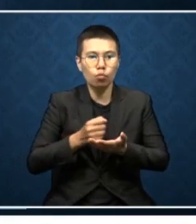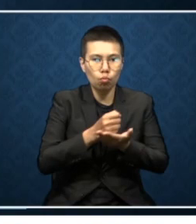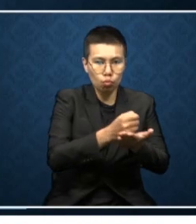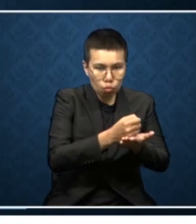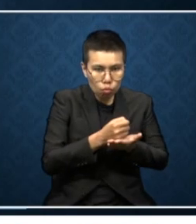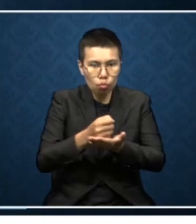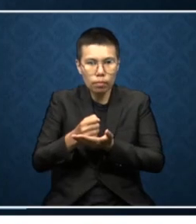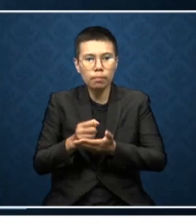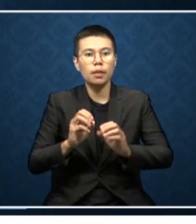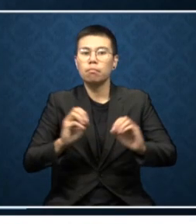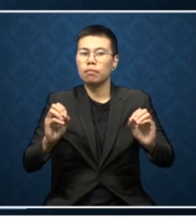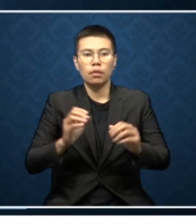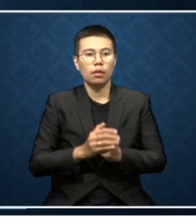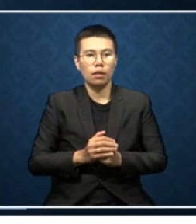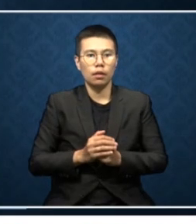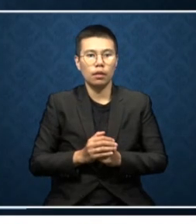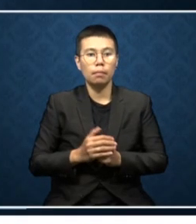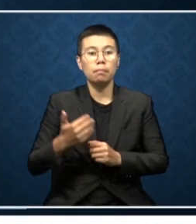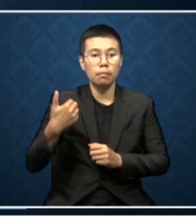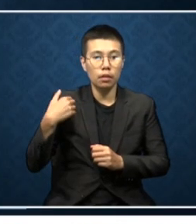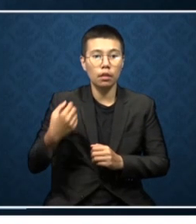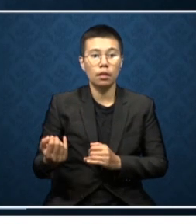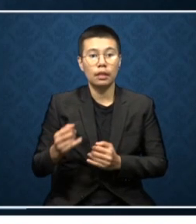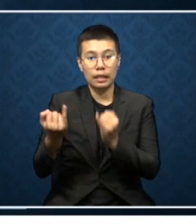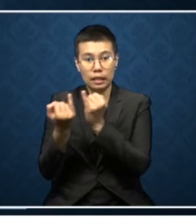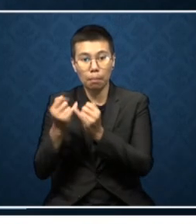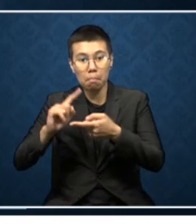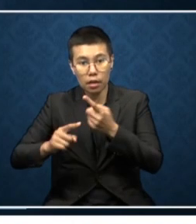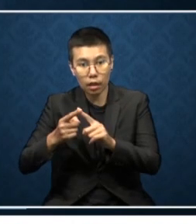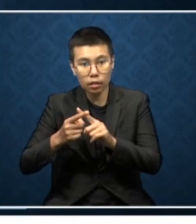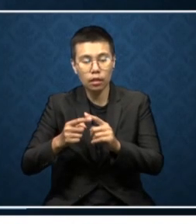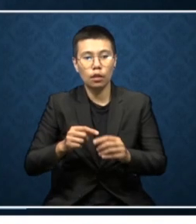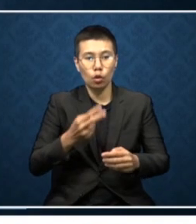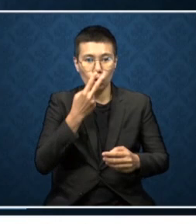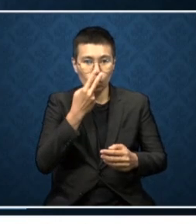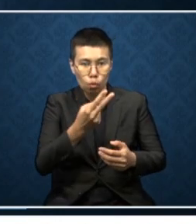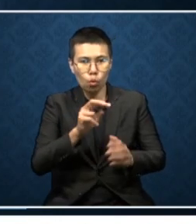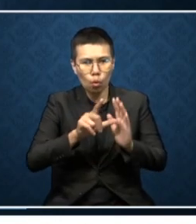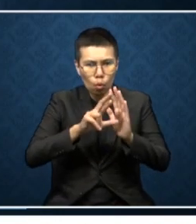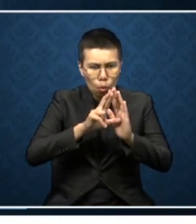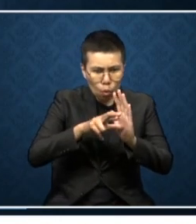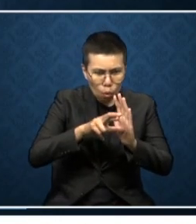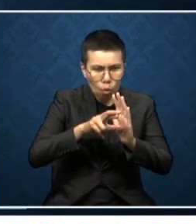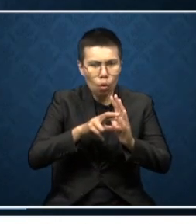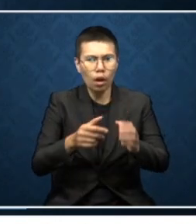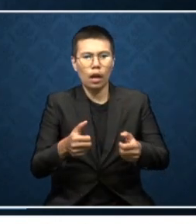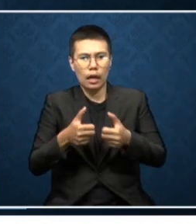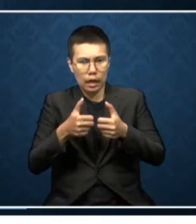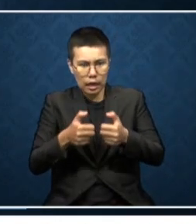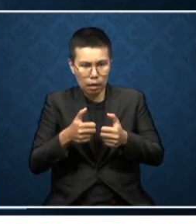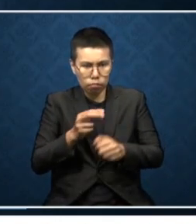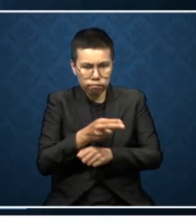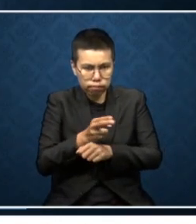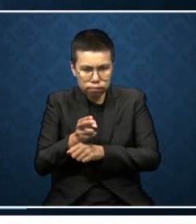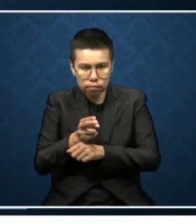ดีเด็กจะติดเพื่อนติดโซเชียลติดเกมโดยเฉพาะเกมที่รุนแรงเพราะว่าจะสนุกและตื่น